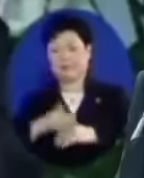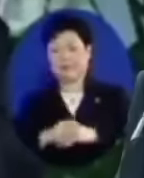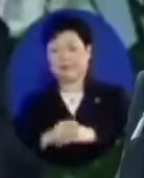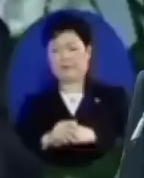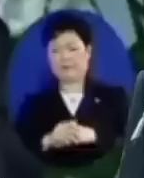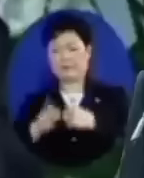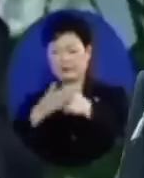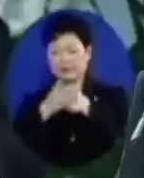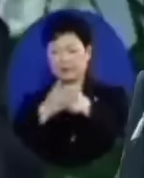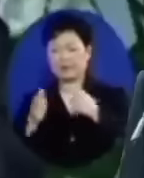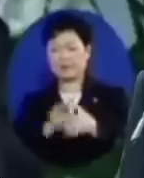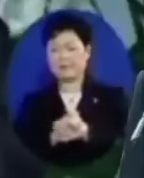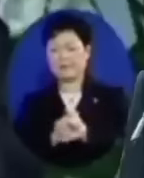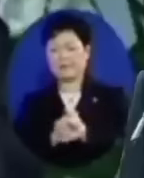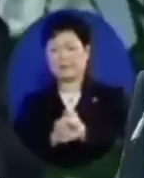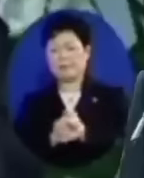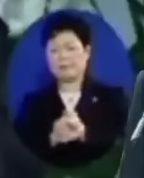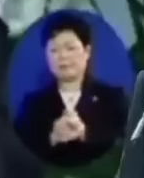그러므로